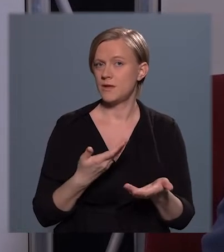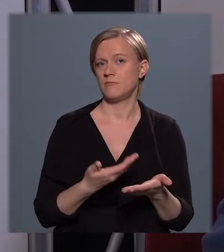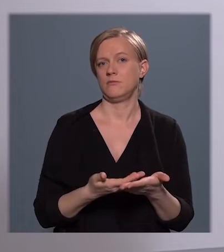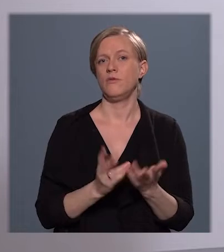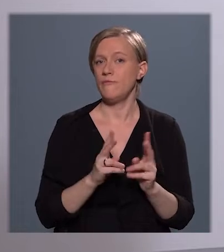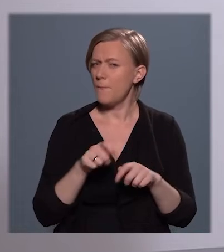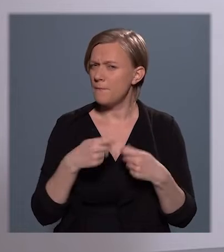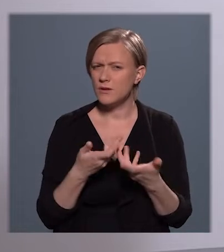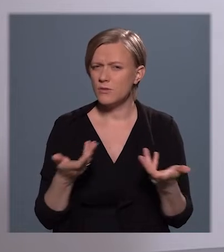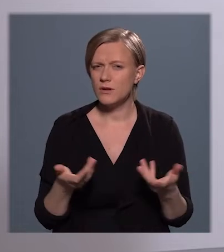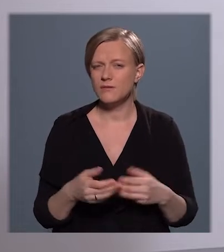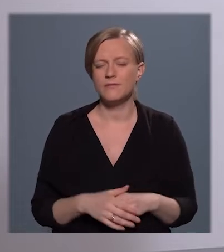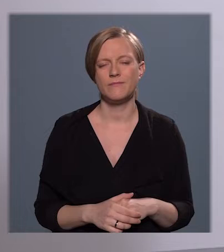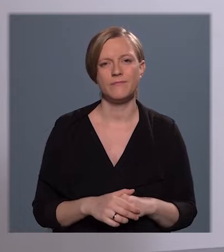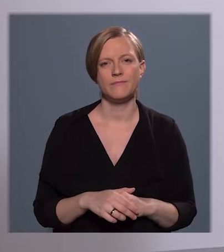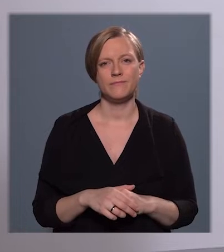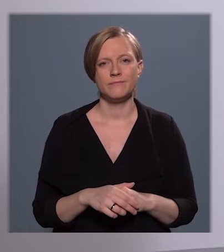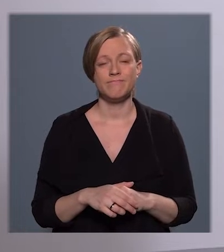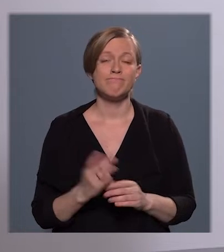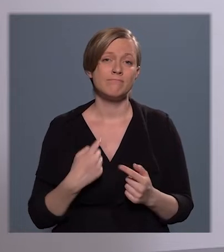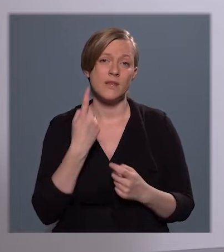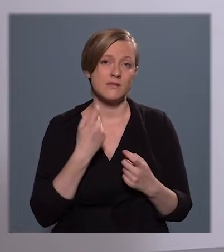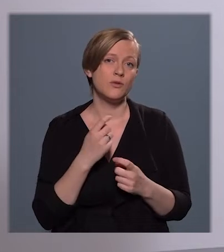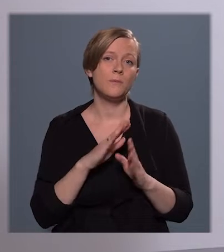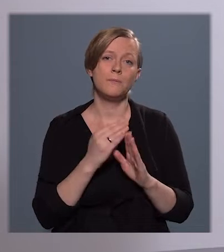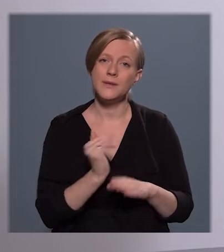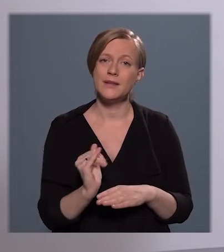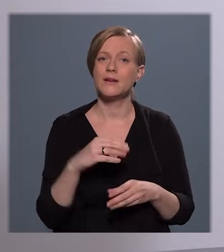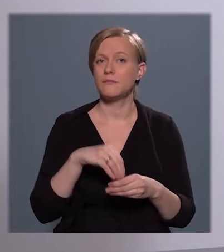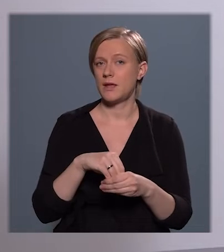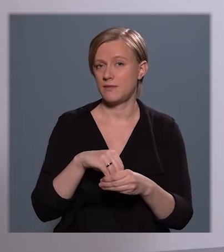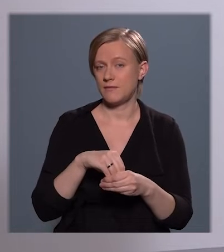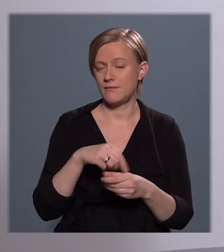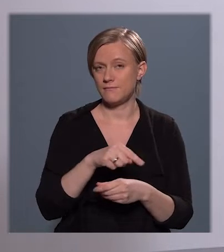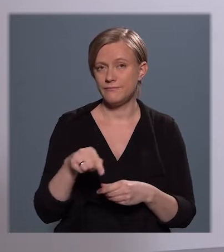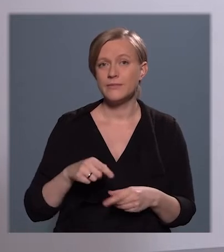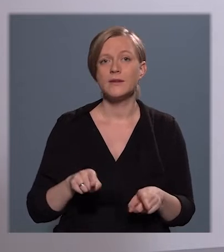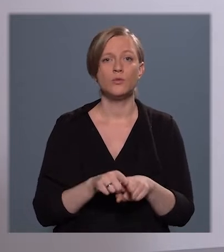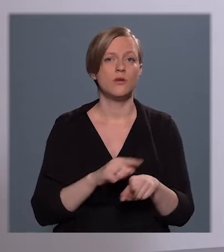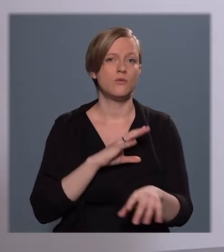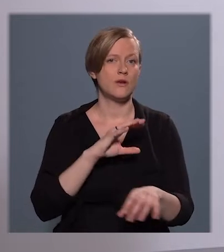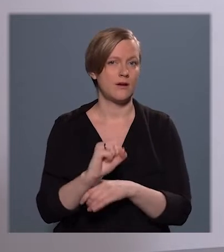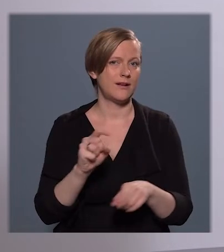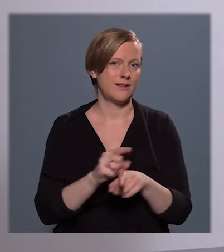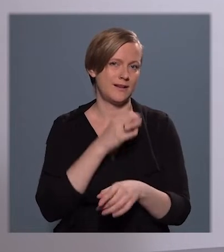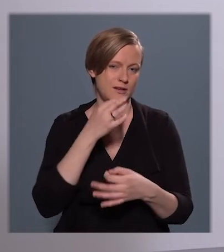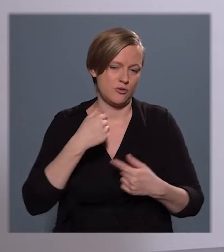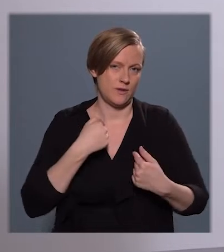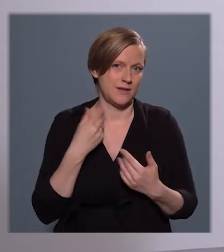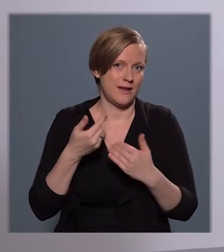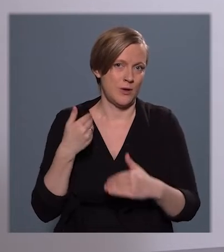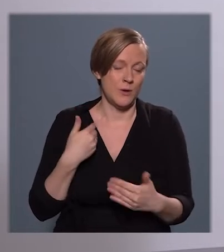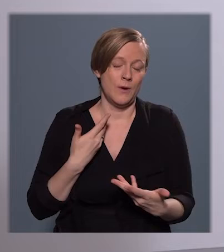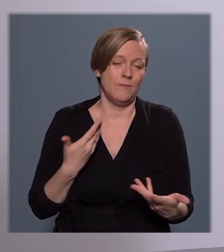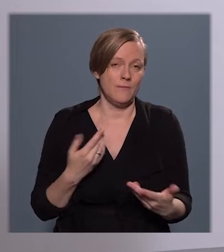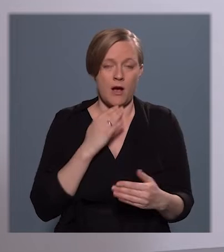Van-e megoldás? Hát én azt gondolom, hogy mindenki, aki ebbe részt vesz, az ugyanúgy reagál egy ilyen kérdésre, mint én az előbb